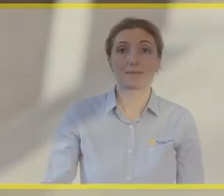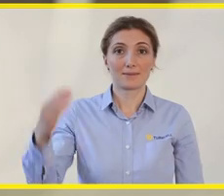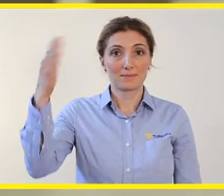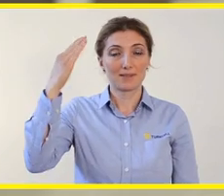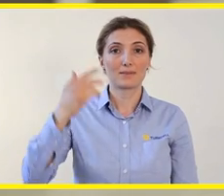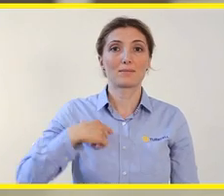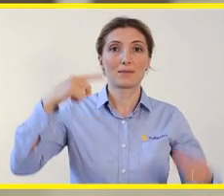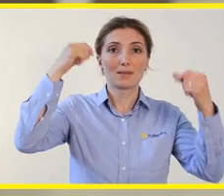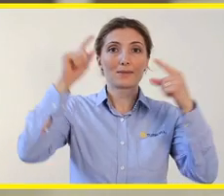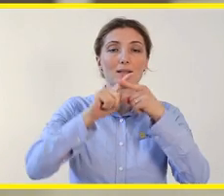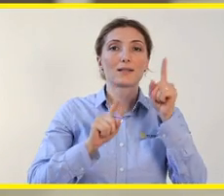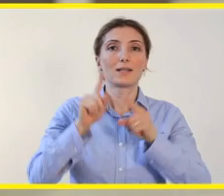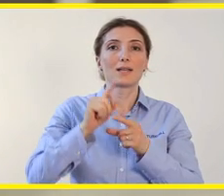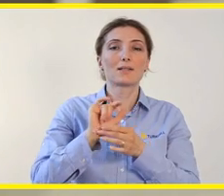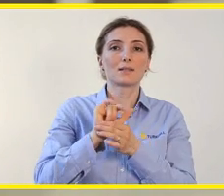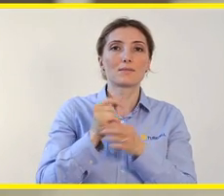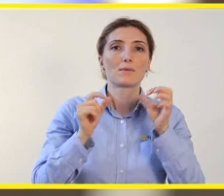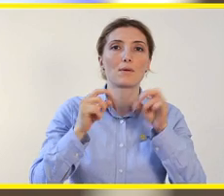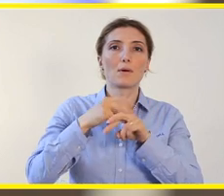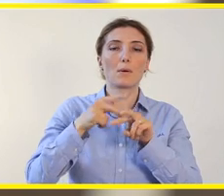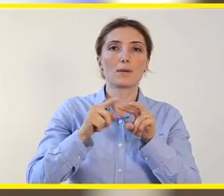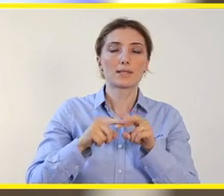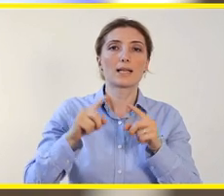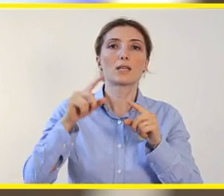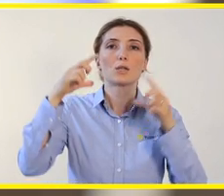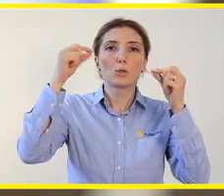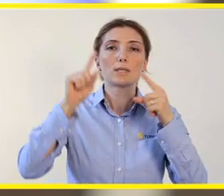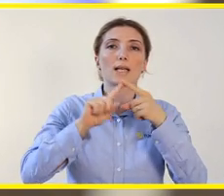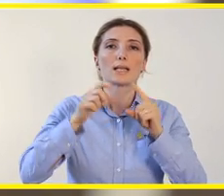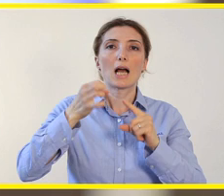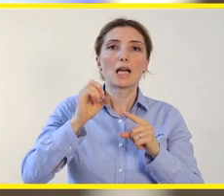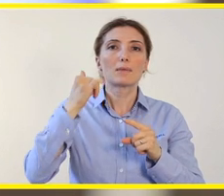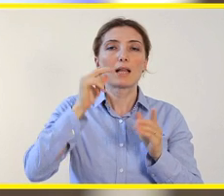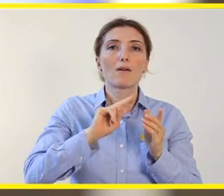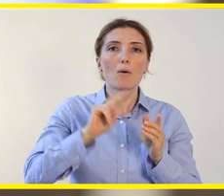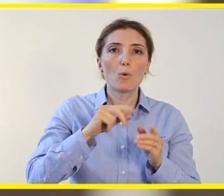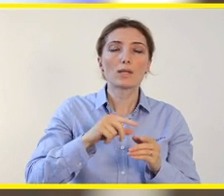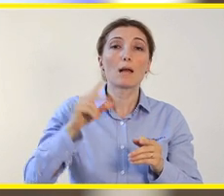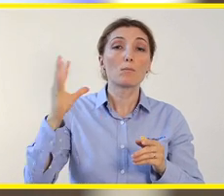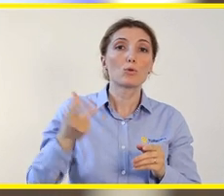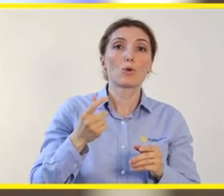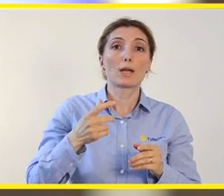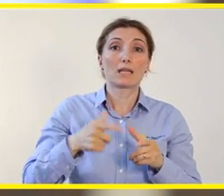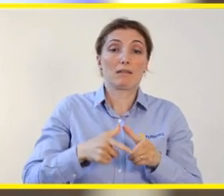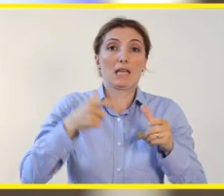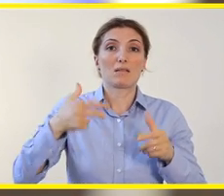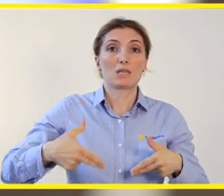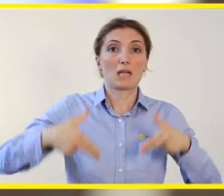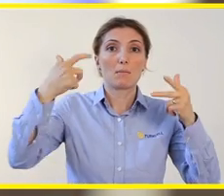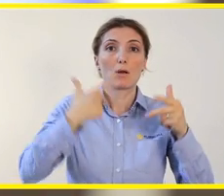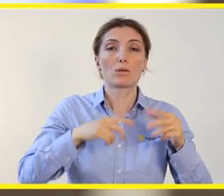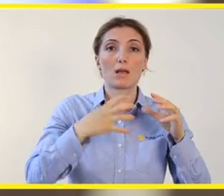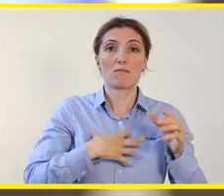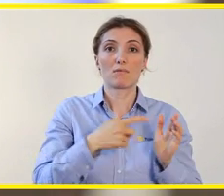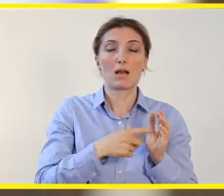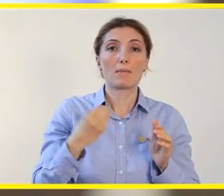Merhaba, ben Turkcell Teknoloji Danışmanınız Ozan. Turkcell T60, birçok gelişmiş kamera özelliğine sahiptir. Turkcell T60'ın